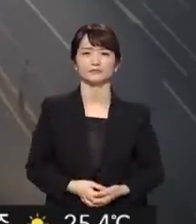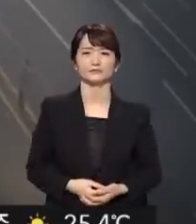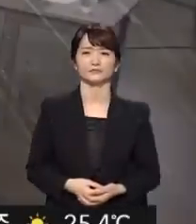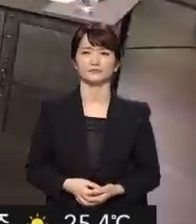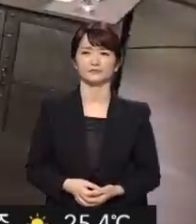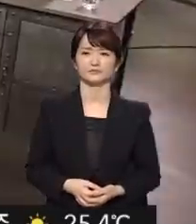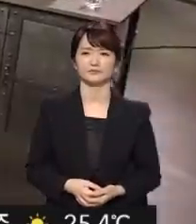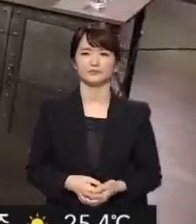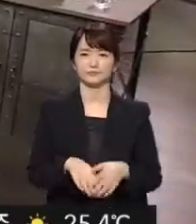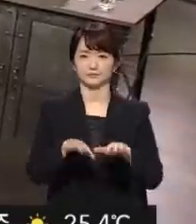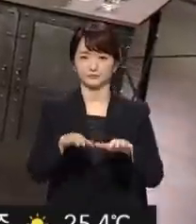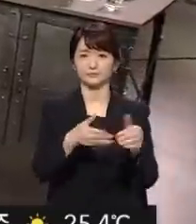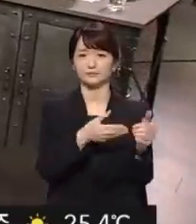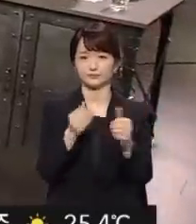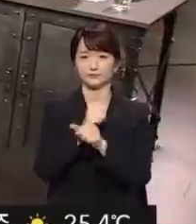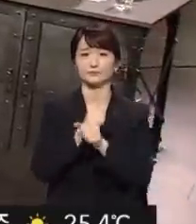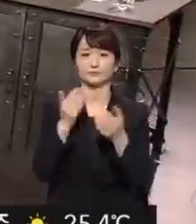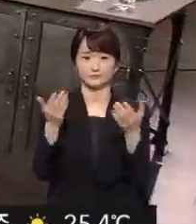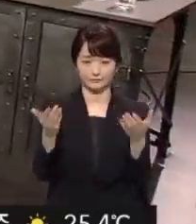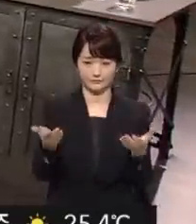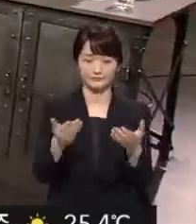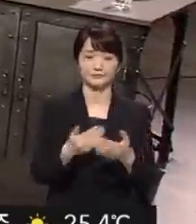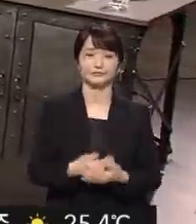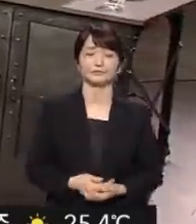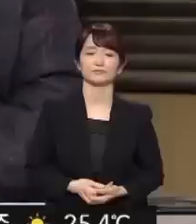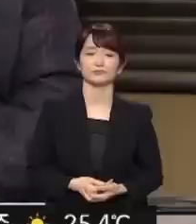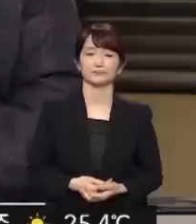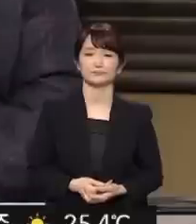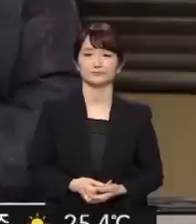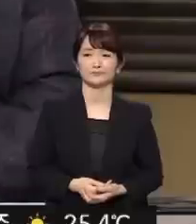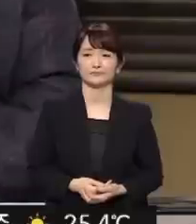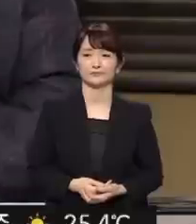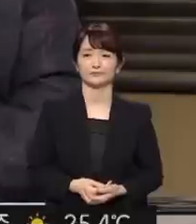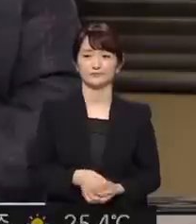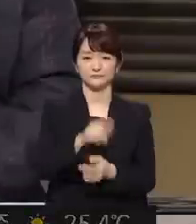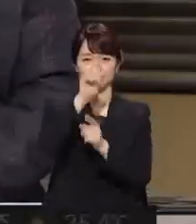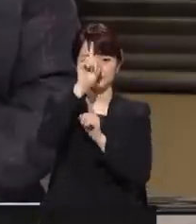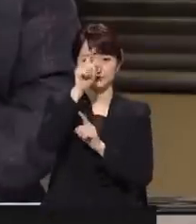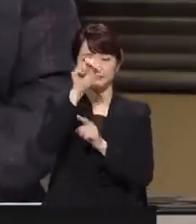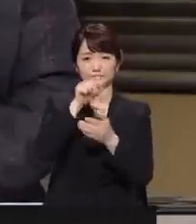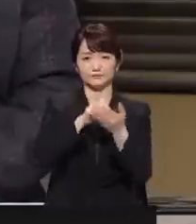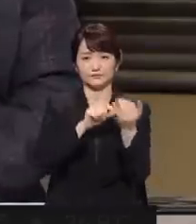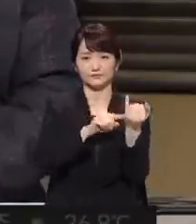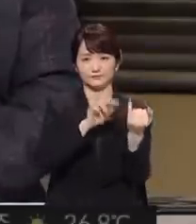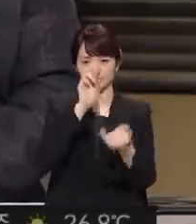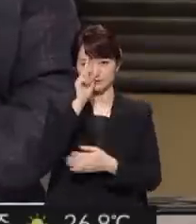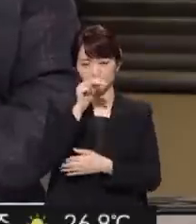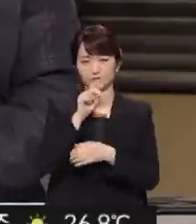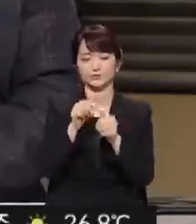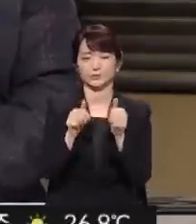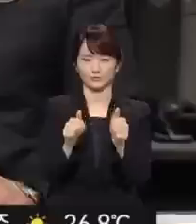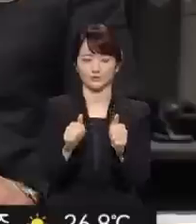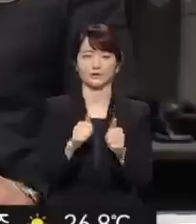예, 자, 오늘 출연자 소개해 올리죠. 예, 이자연 기자, 박지훈 변호사.